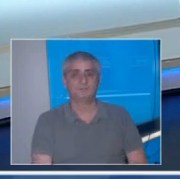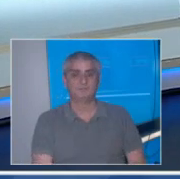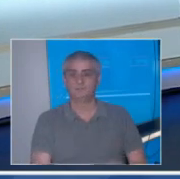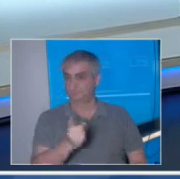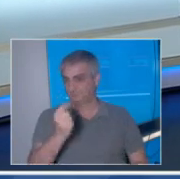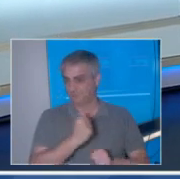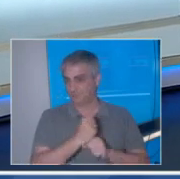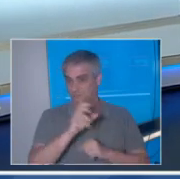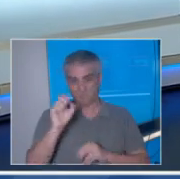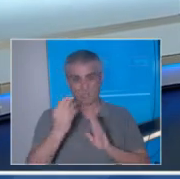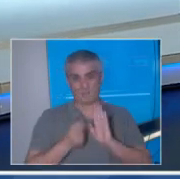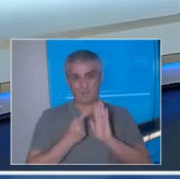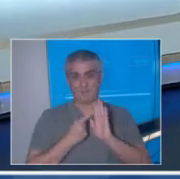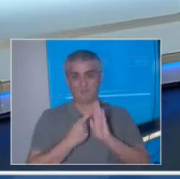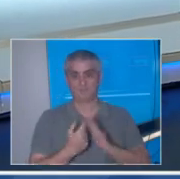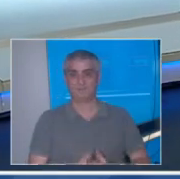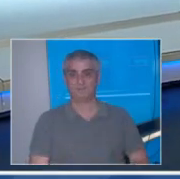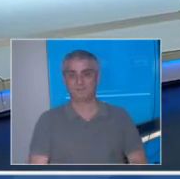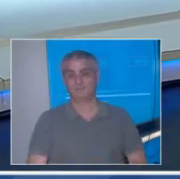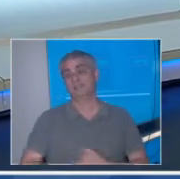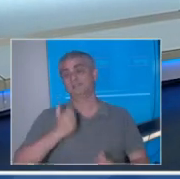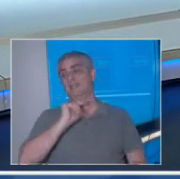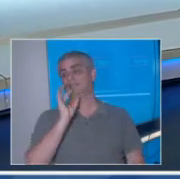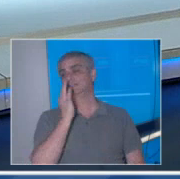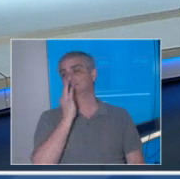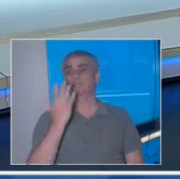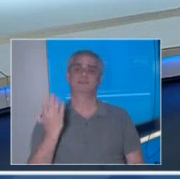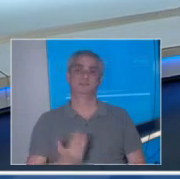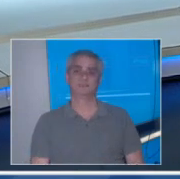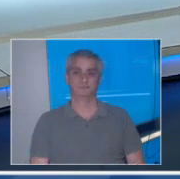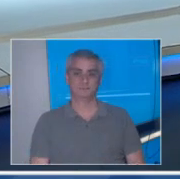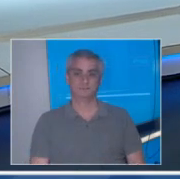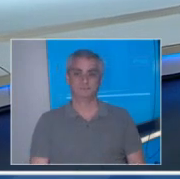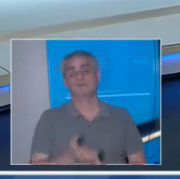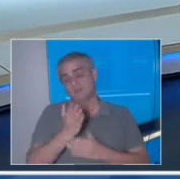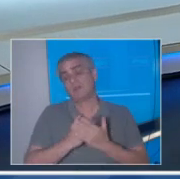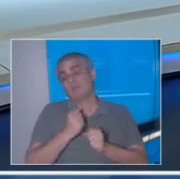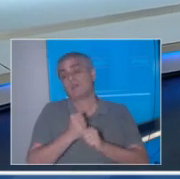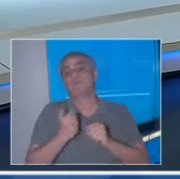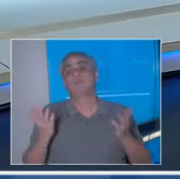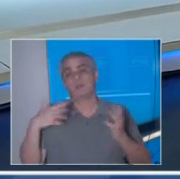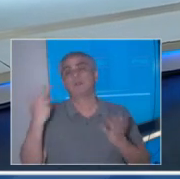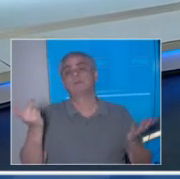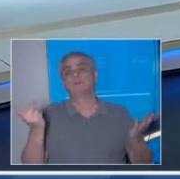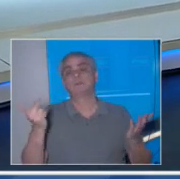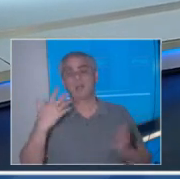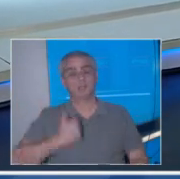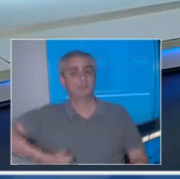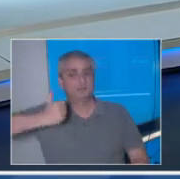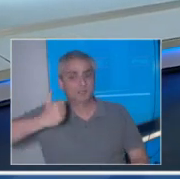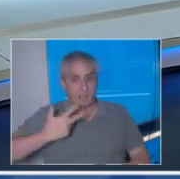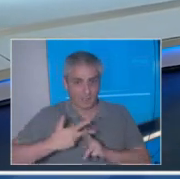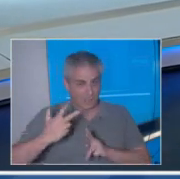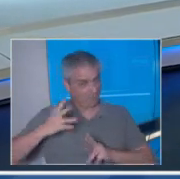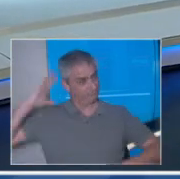תחנו את השר והשר לעוף מספר פעמים. תראו, השר הצעיר ביותר. השר הצעיר ביותר, אבל זה חלק מהעבודה, דרך אגב, להיות שר. מתחושים שלהיות שר זה רק